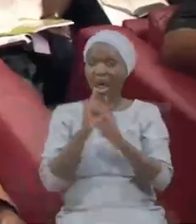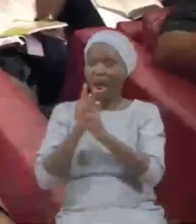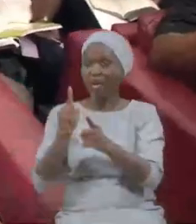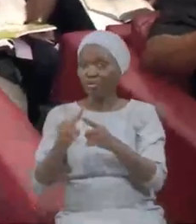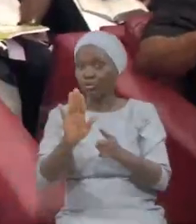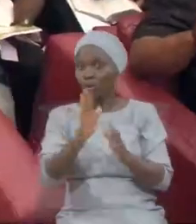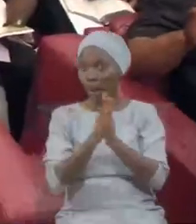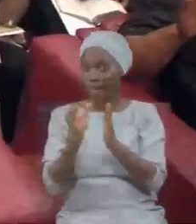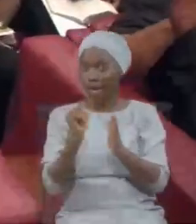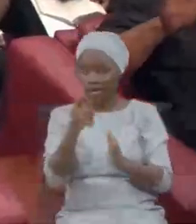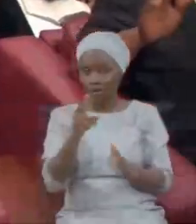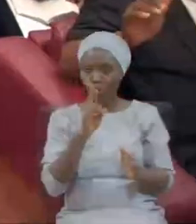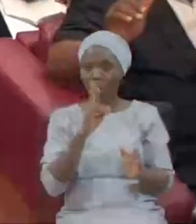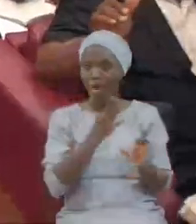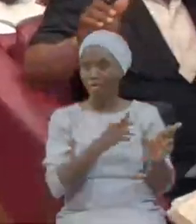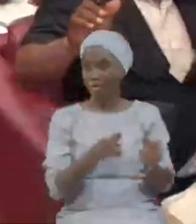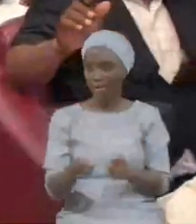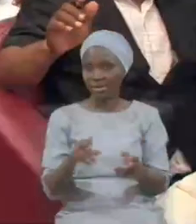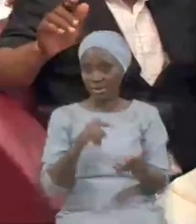Les sommets aux prières, vous êtes prêts ce soir.